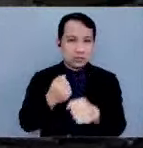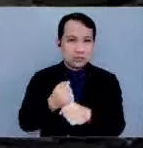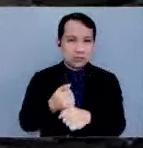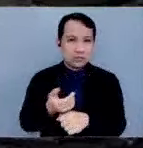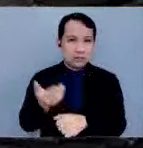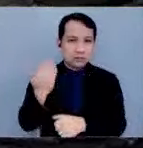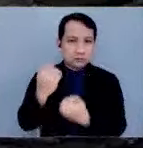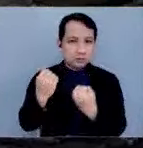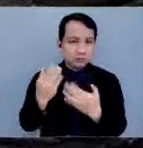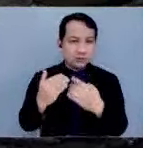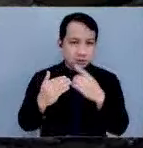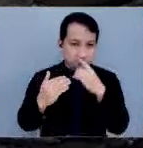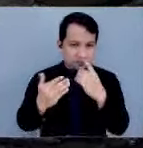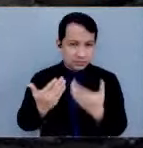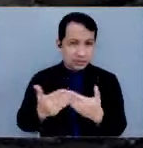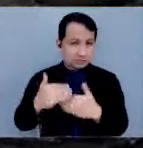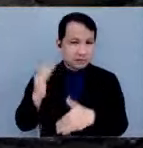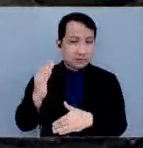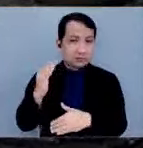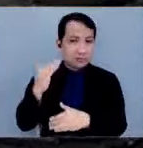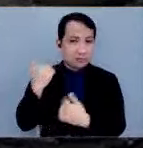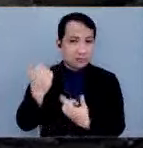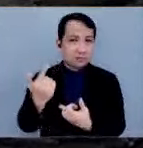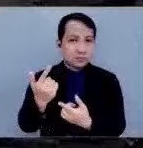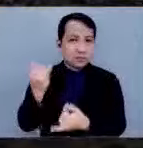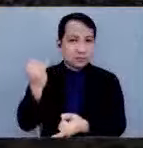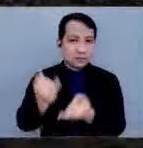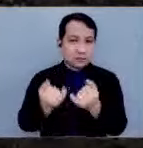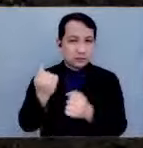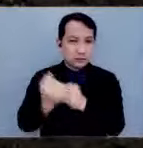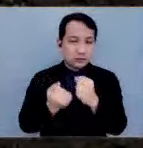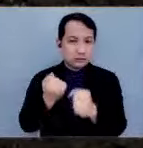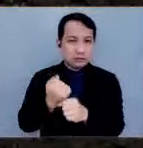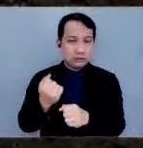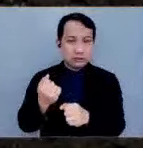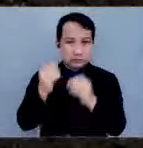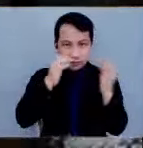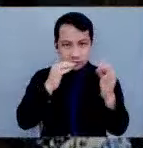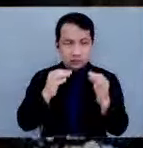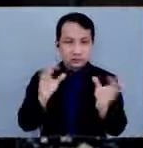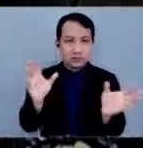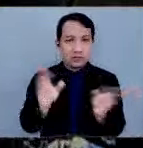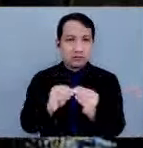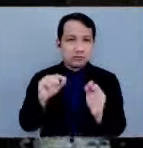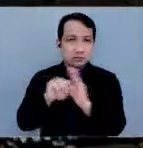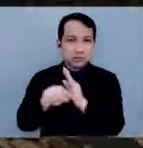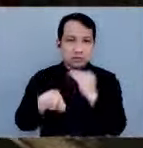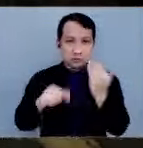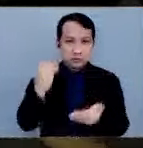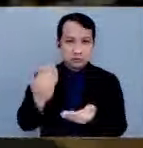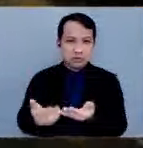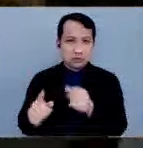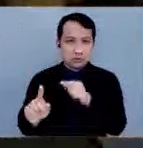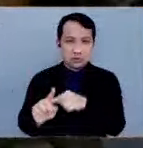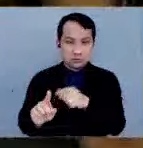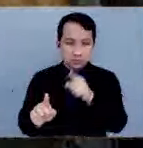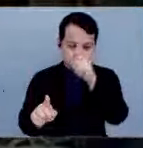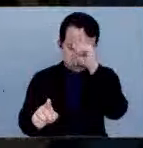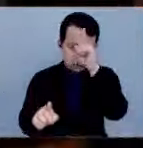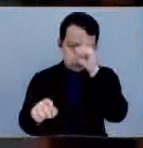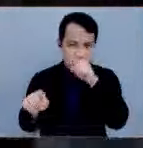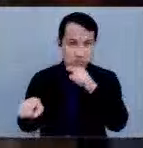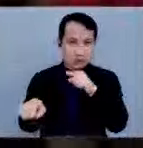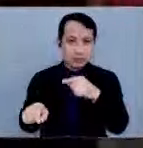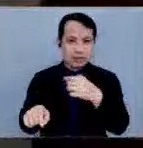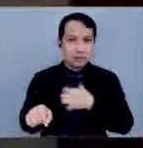ng bahagya kumpara sa huling taon ni Duterte. Dahil sa talamak na patayan, isa ang Germany sa mga bansang umalma na